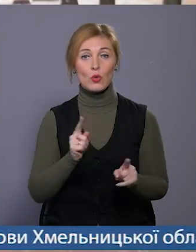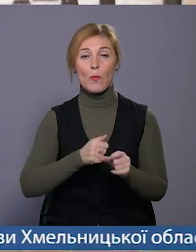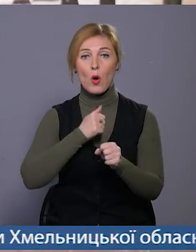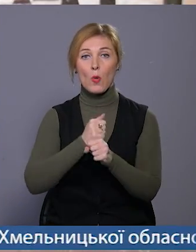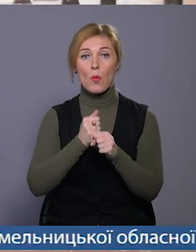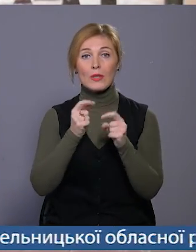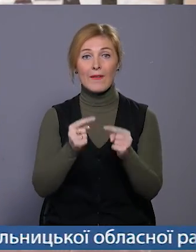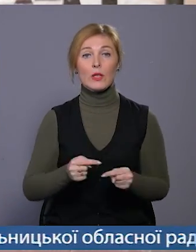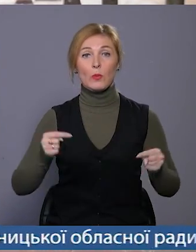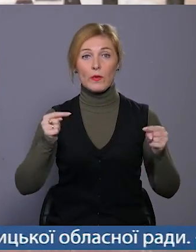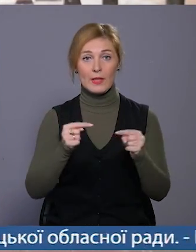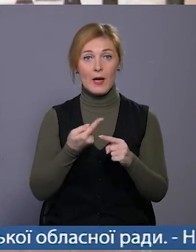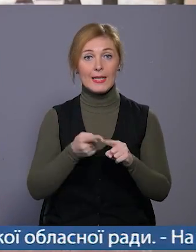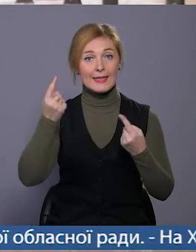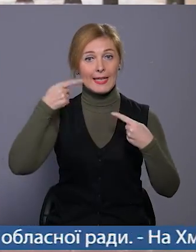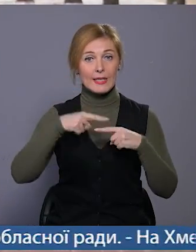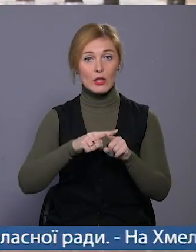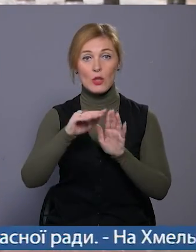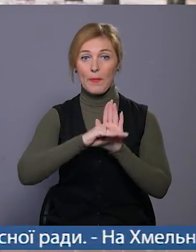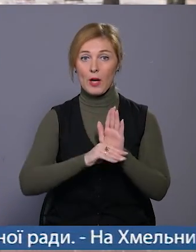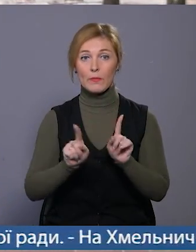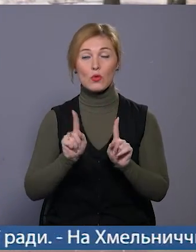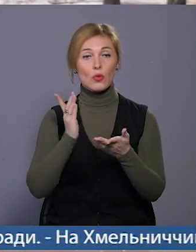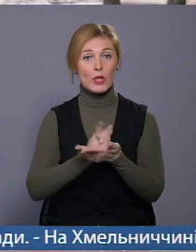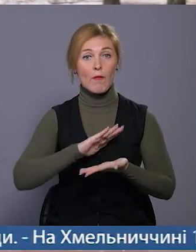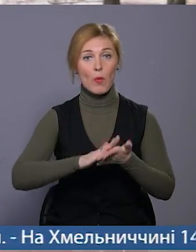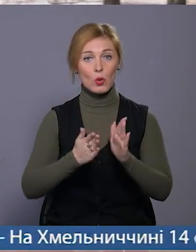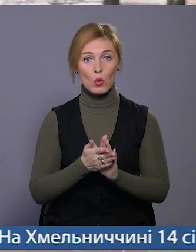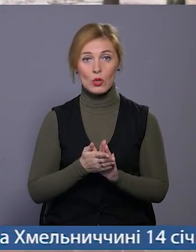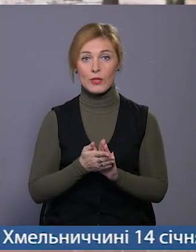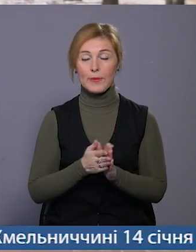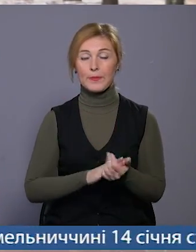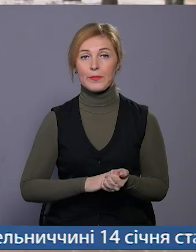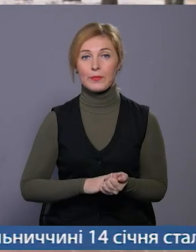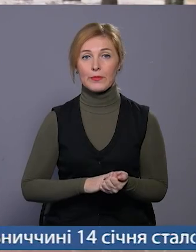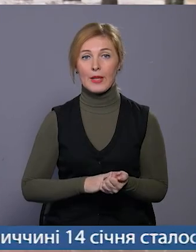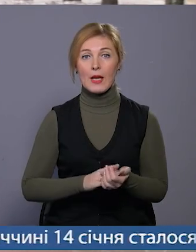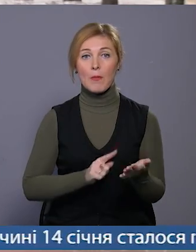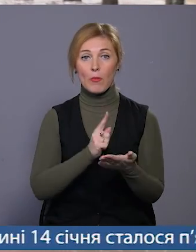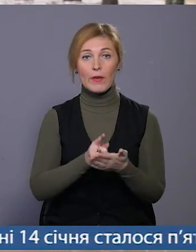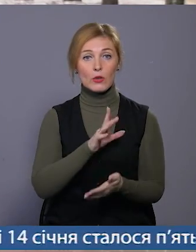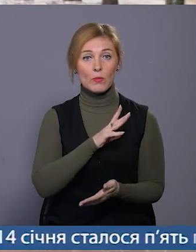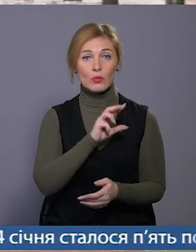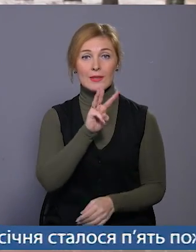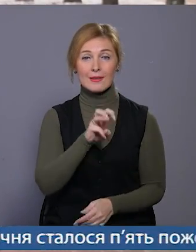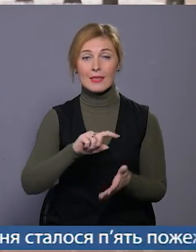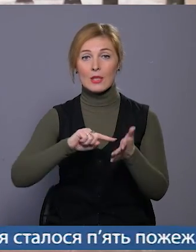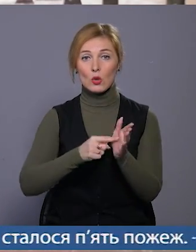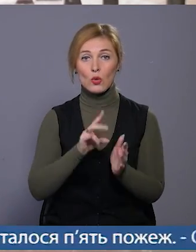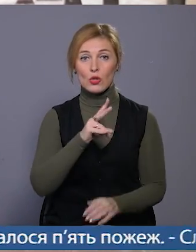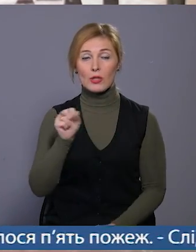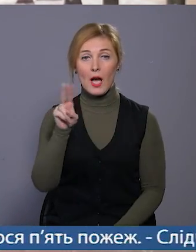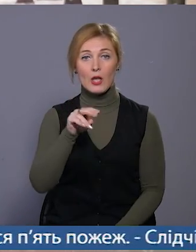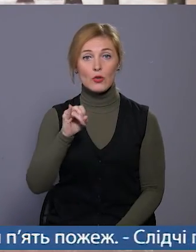тим технічним параметрам, які зазначені в положенні. Це роздільна здатність фото має бути 300 точок на дюйм